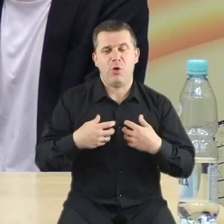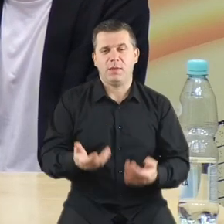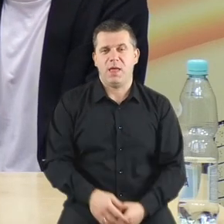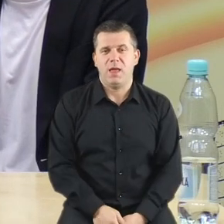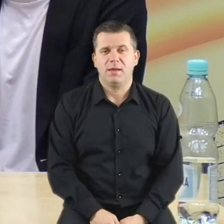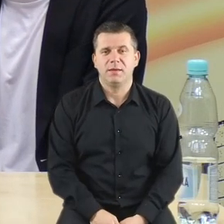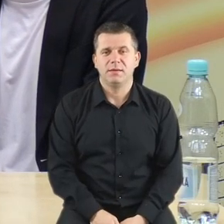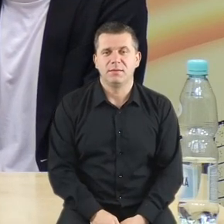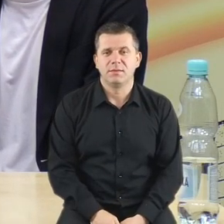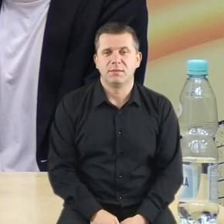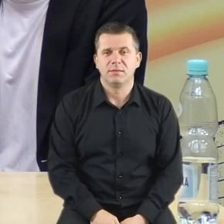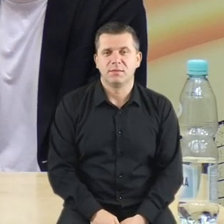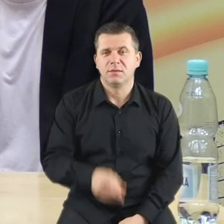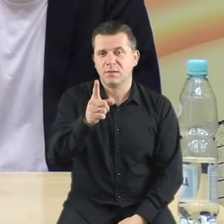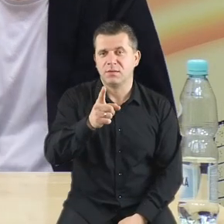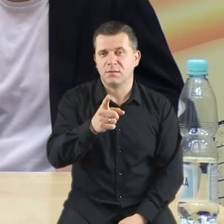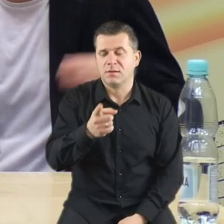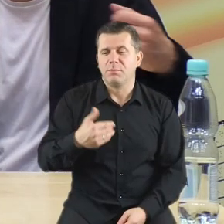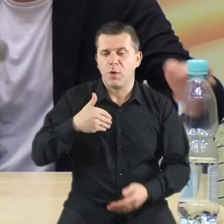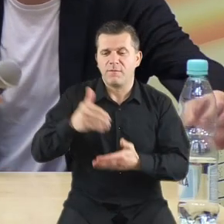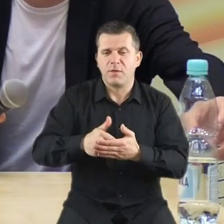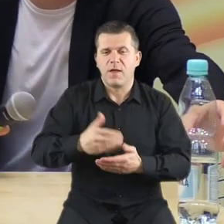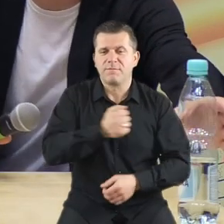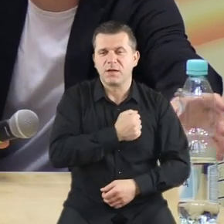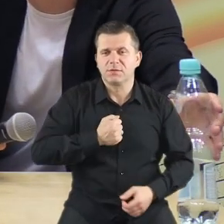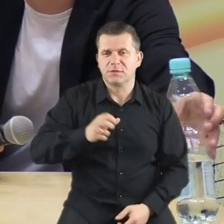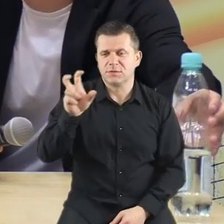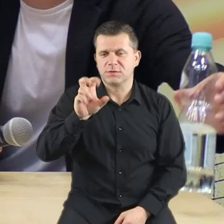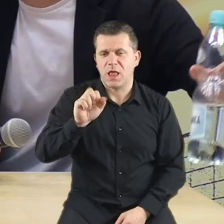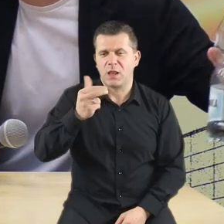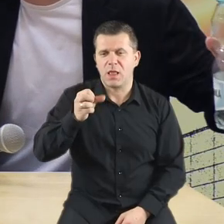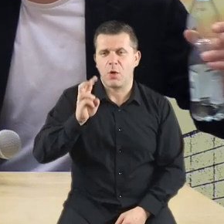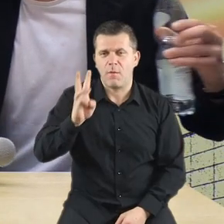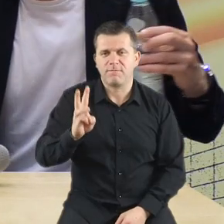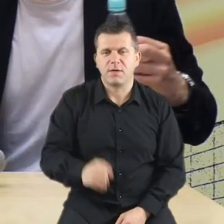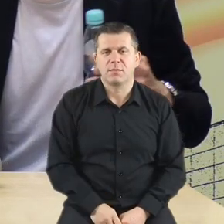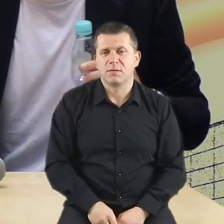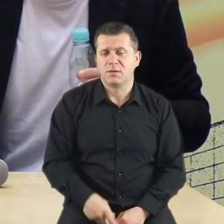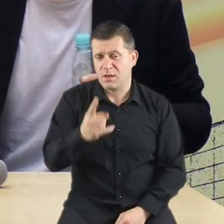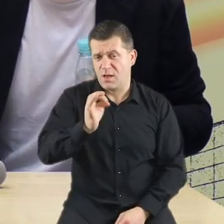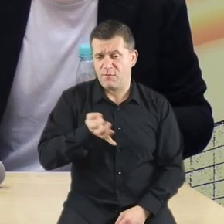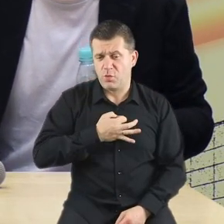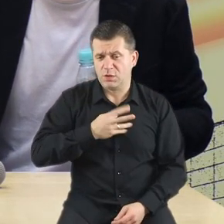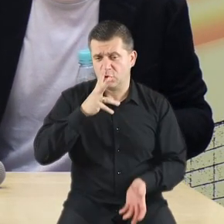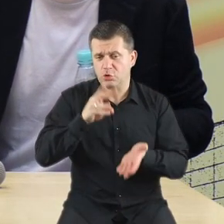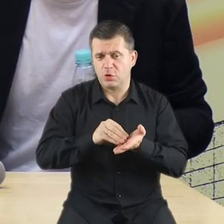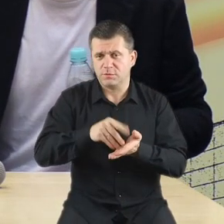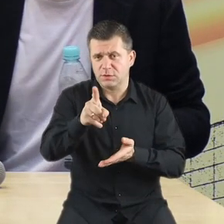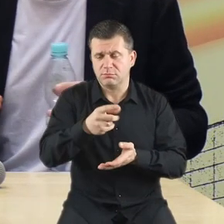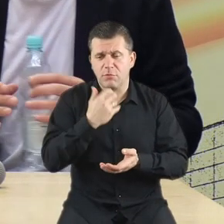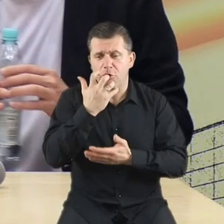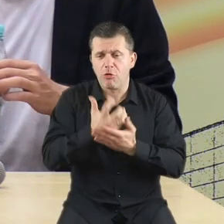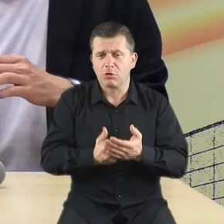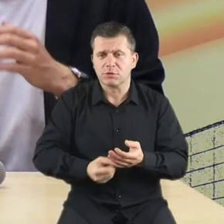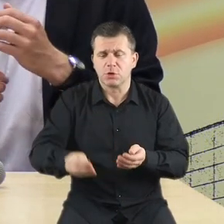Wychował się pan na warszawskim Czerniakowie, jak już tutaj wspomnieliśmy. Z własnego doświadczenia też czerpał pan, opisując